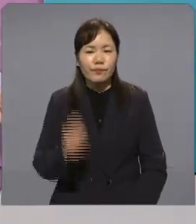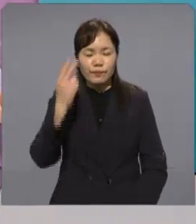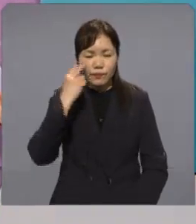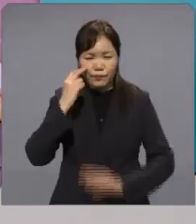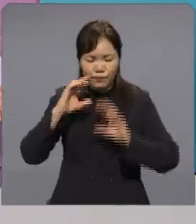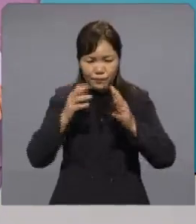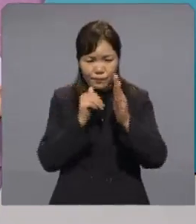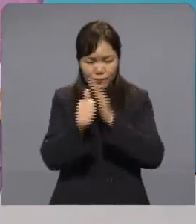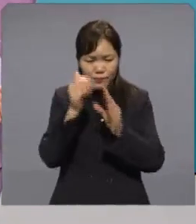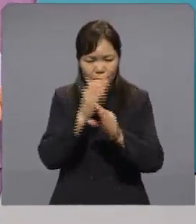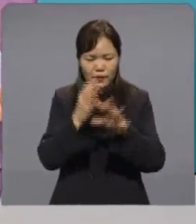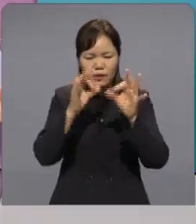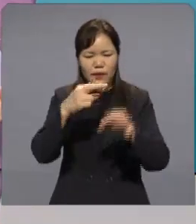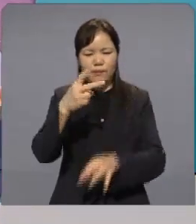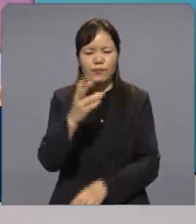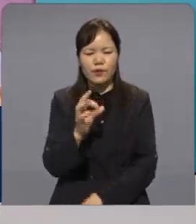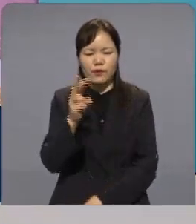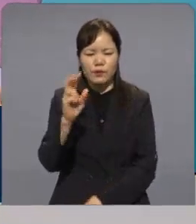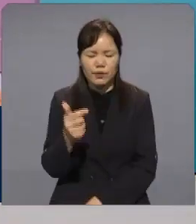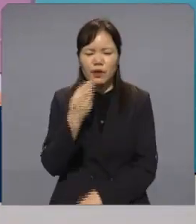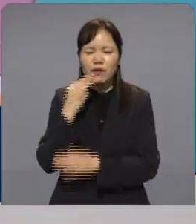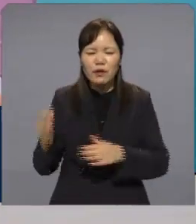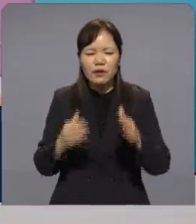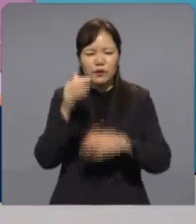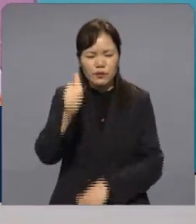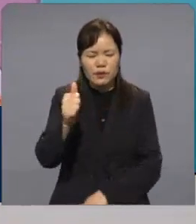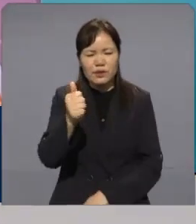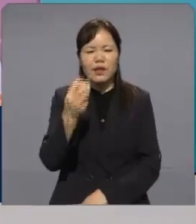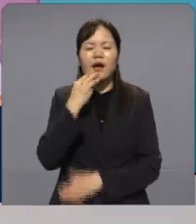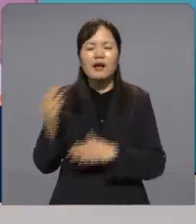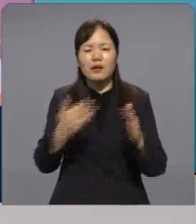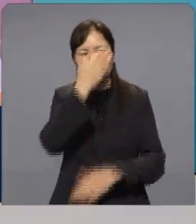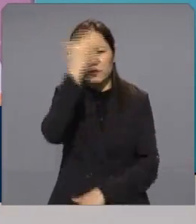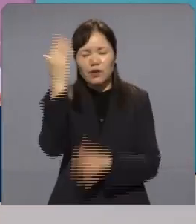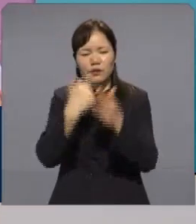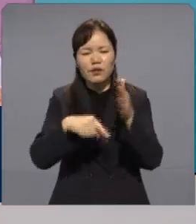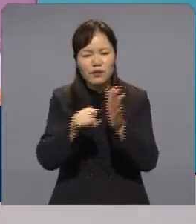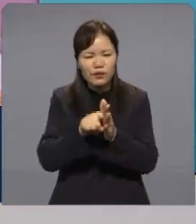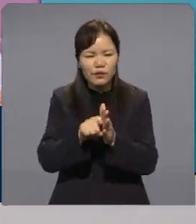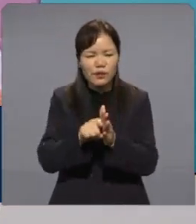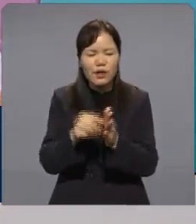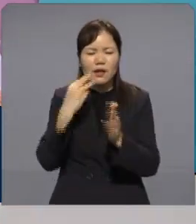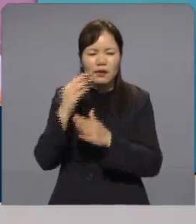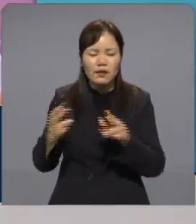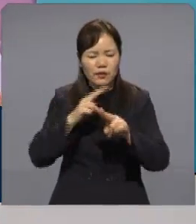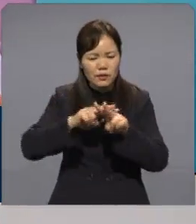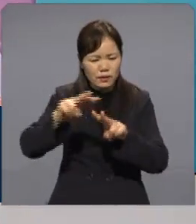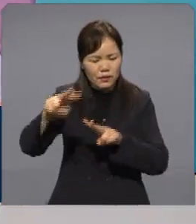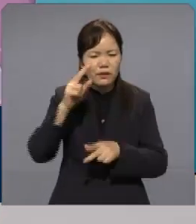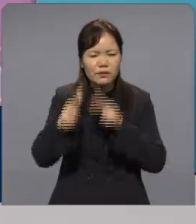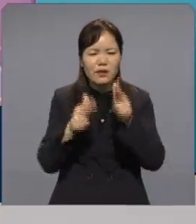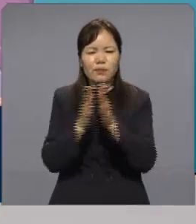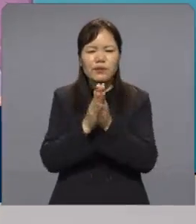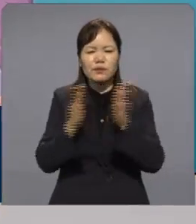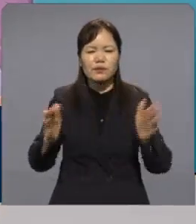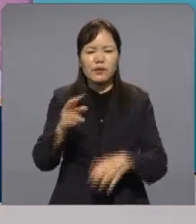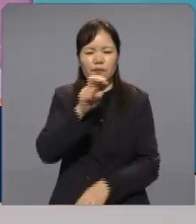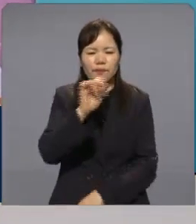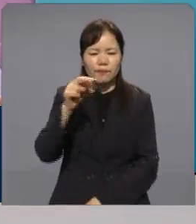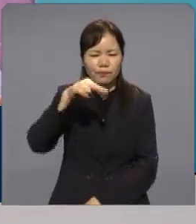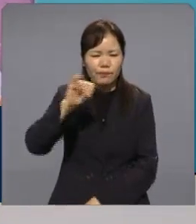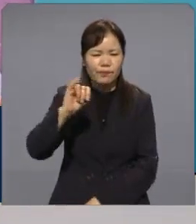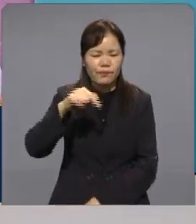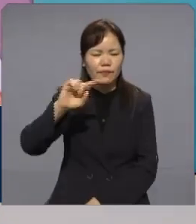미국을 방문 중인 김동연 경기도지사가 경기도 청년들을 위한 청년 사다리 사업에 첫발을 디뎠습니다. 미시간